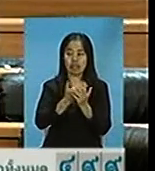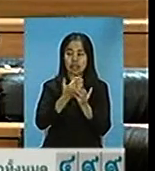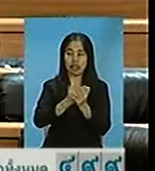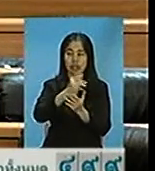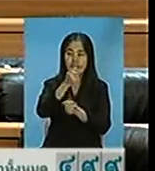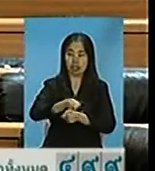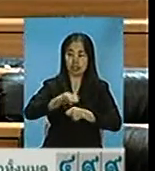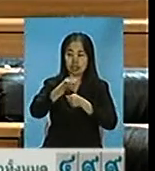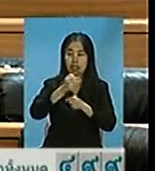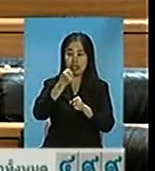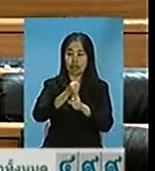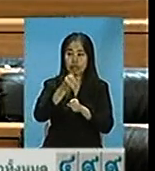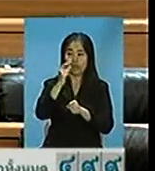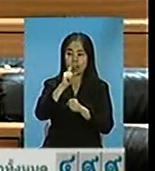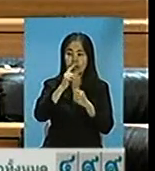ะไปทำอะไร